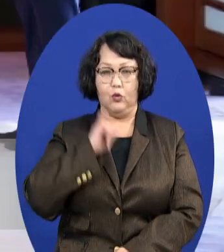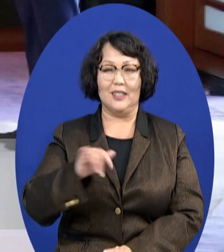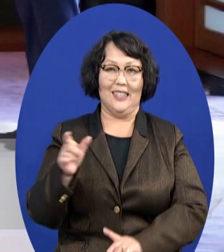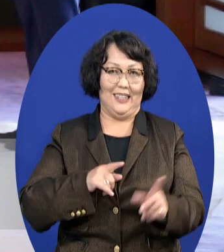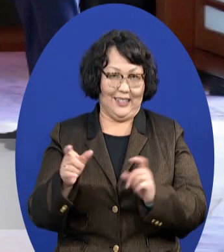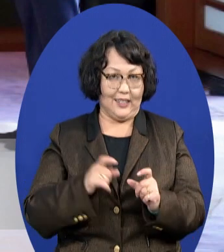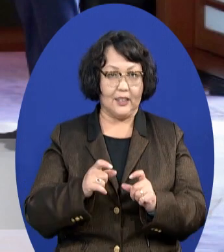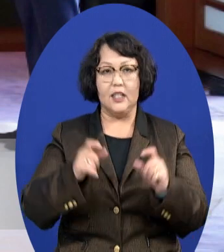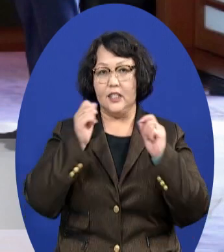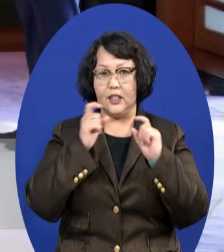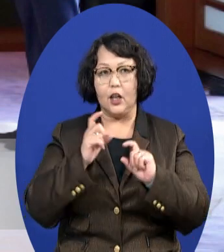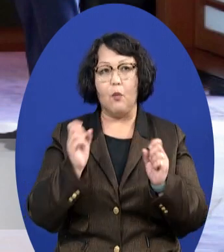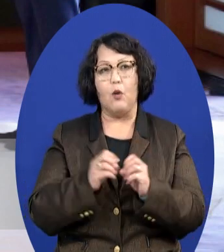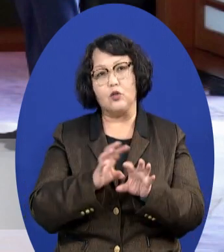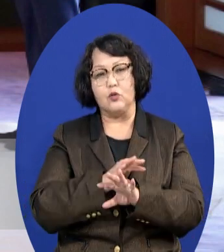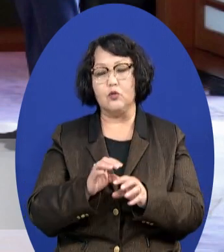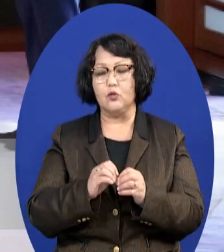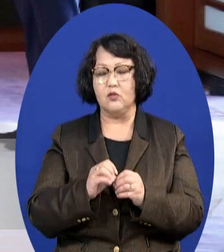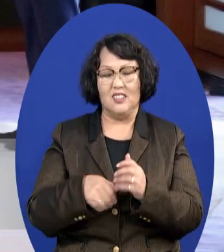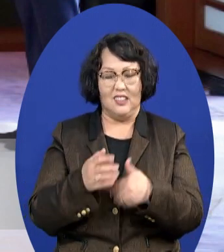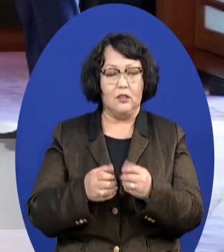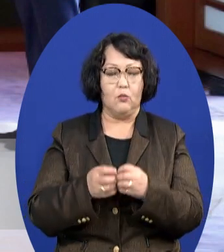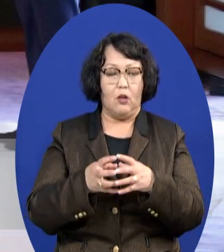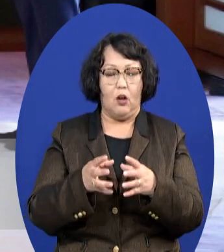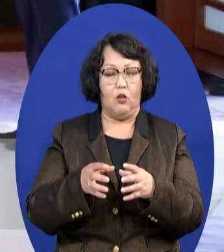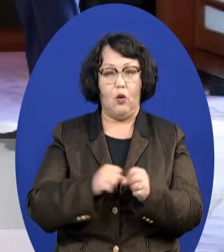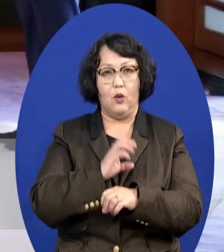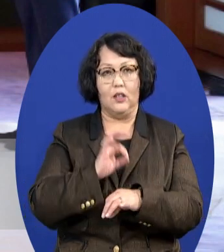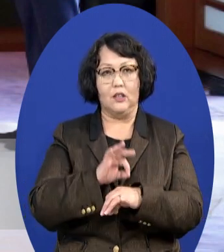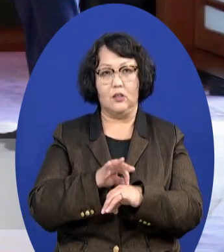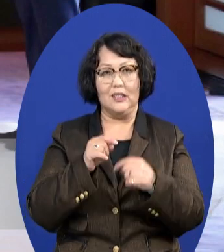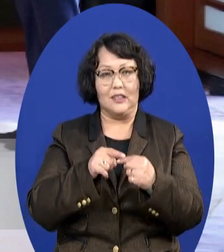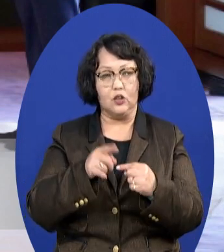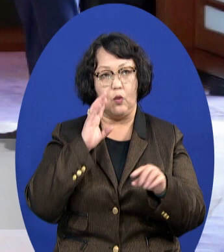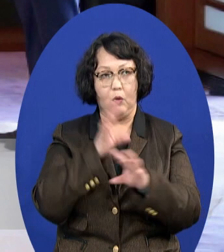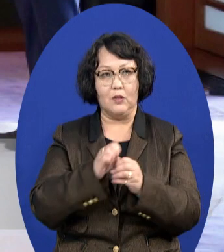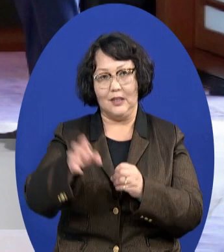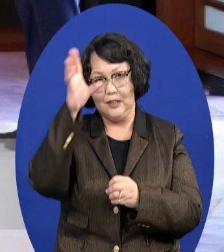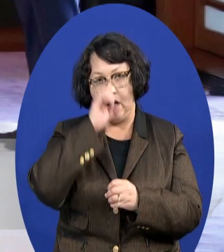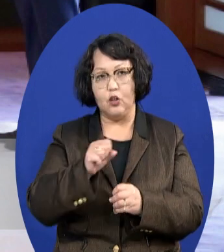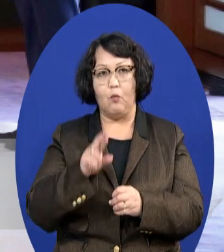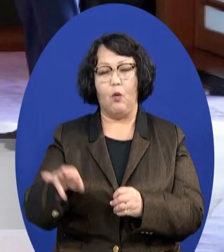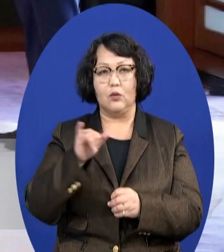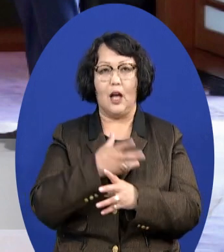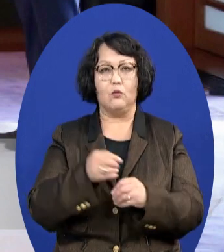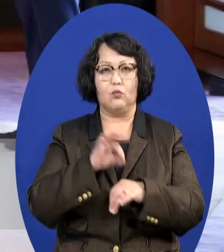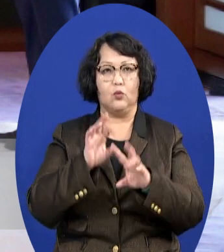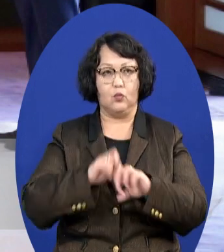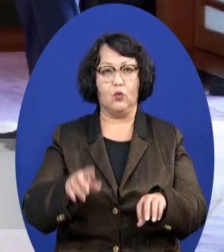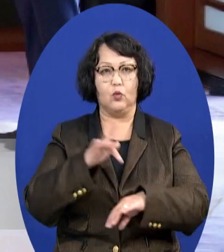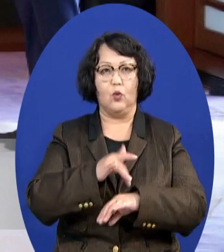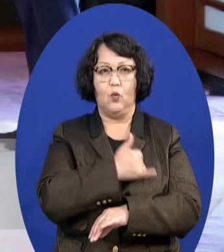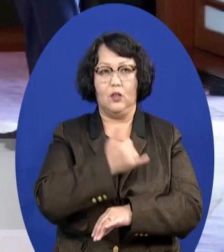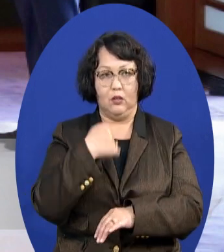засгийн сэргийн босгоолд COVID-19 сард халдаа тэмцэх асуудлыг эрхэлсэн сайд Нишимура Японы халдвар төвчин судлалын төвийн